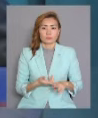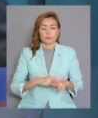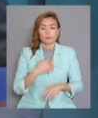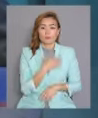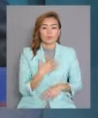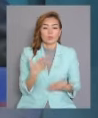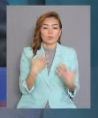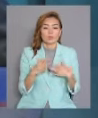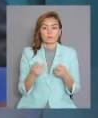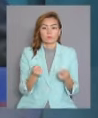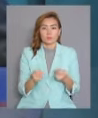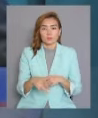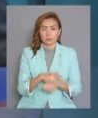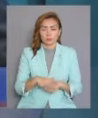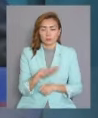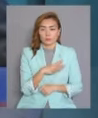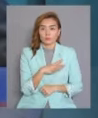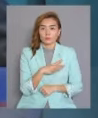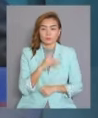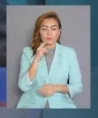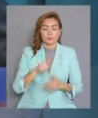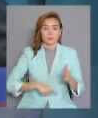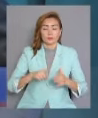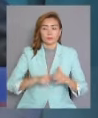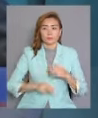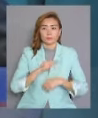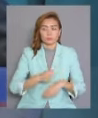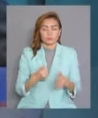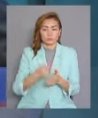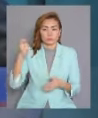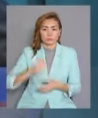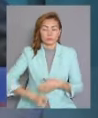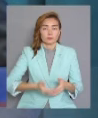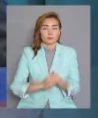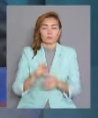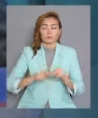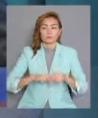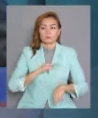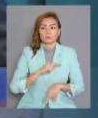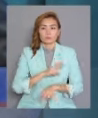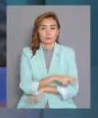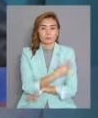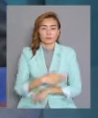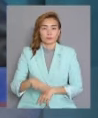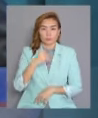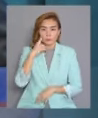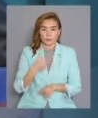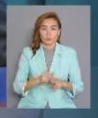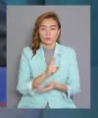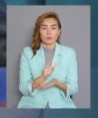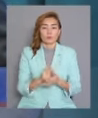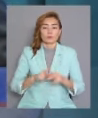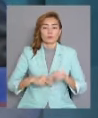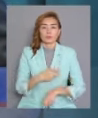чтобы отношения между властью и народом строились на доверительной основе. До приезда сюда я ознакомился с работой врачебной амбулатории. Считаю, что здесь должна быть